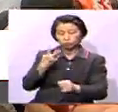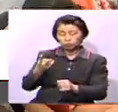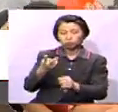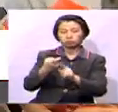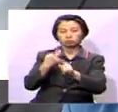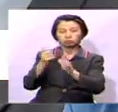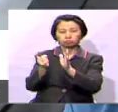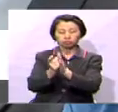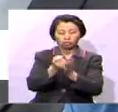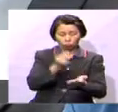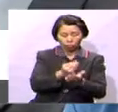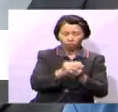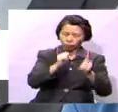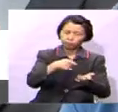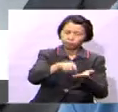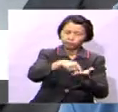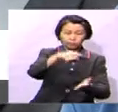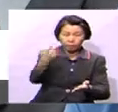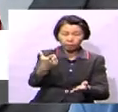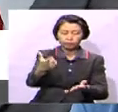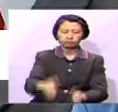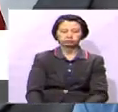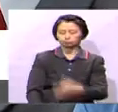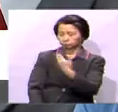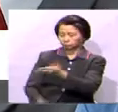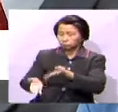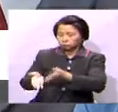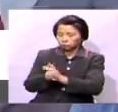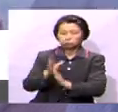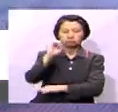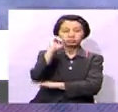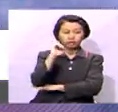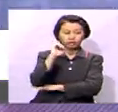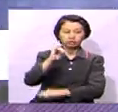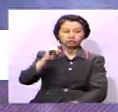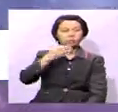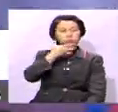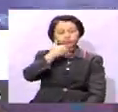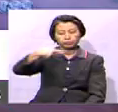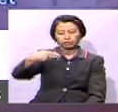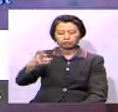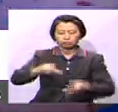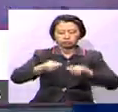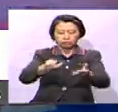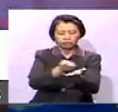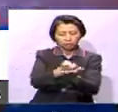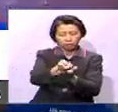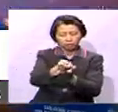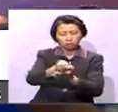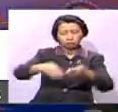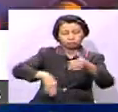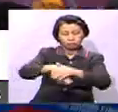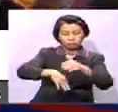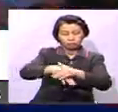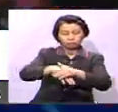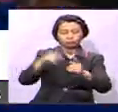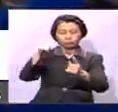yang lain beliau diminta mengulas janji pakatan pembangkang untuk memberikan hak penyarang bola sepak luar negara